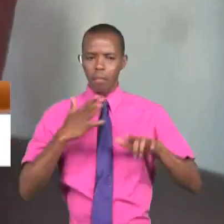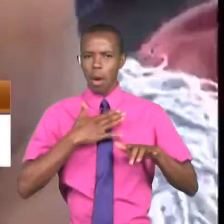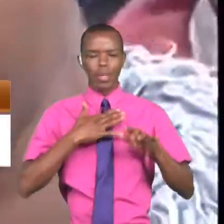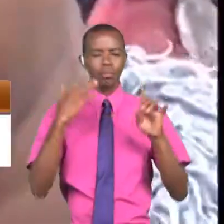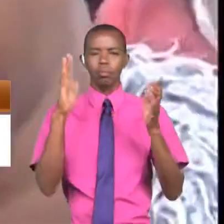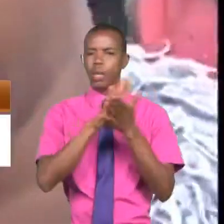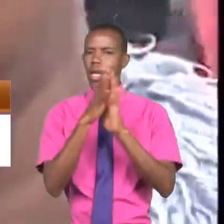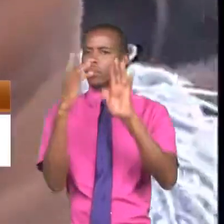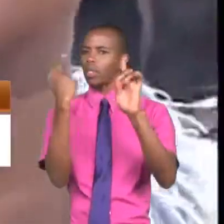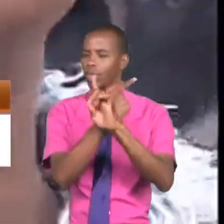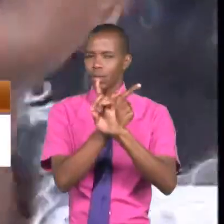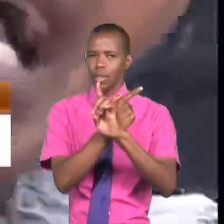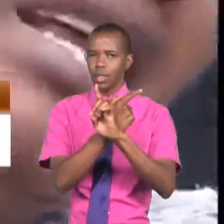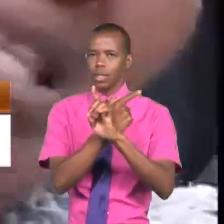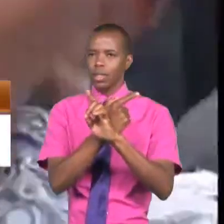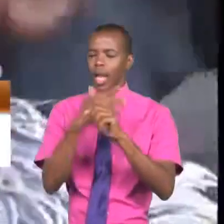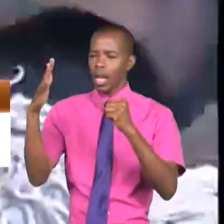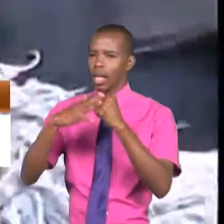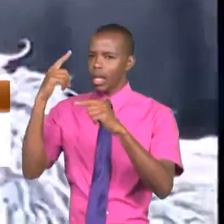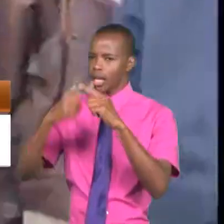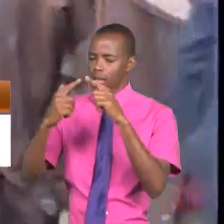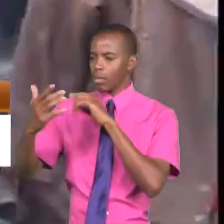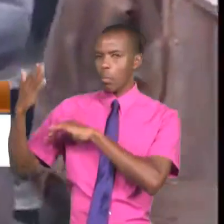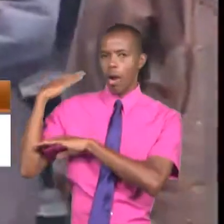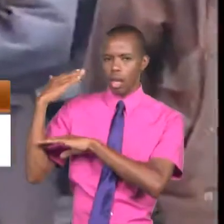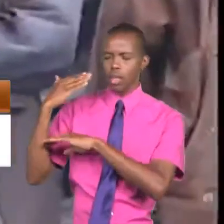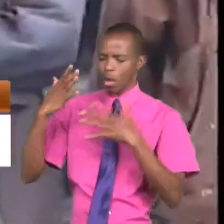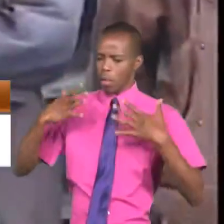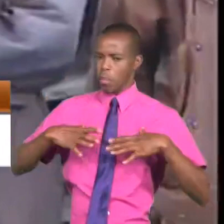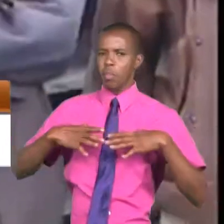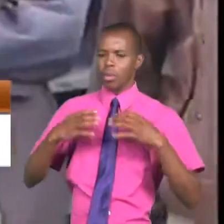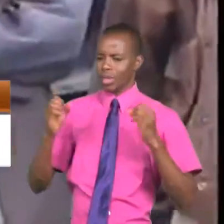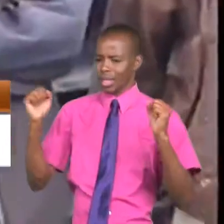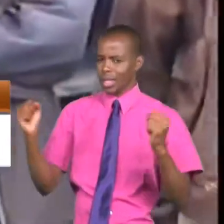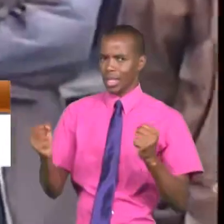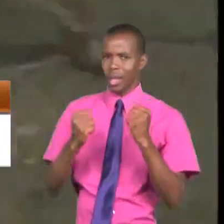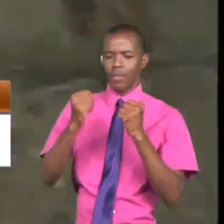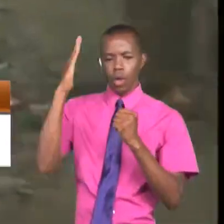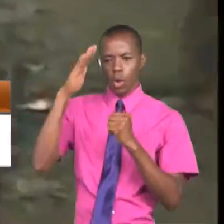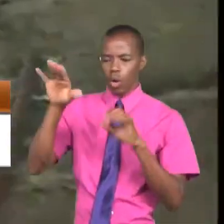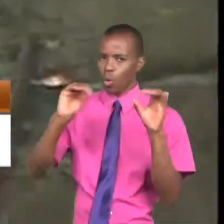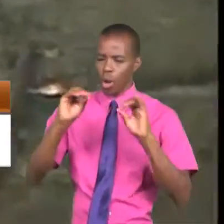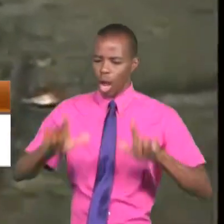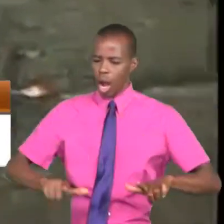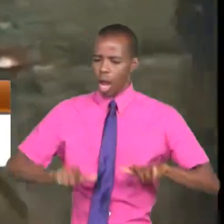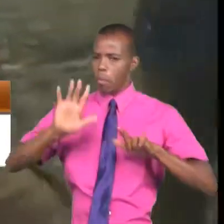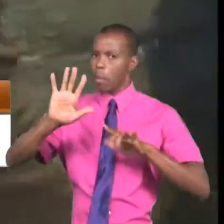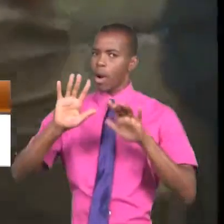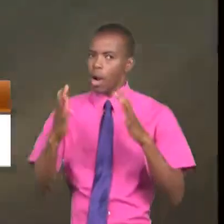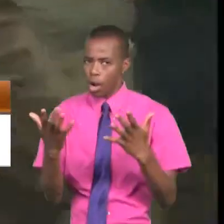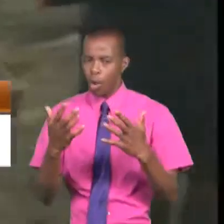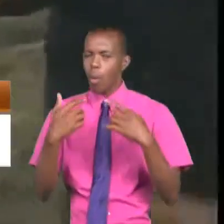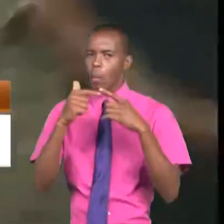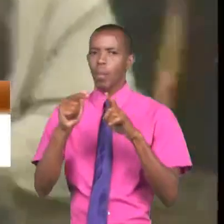ngine. Miaka 9 baada ya mkasa huu, wengi wa manusura hawajulikani waliko na maisha yao yako vipi,